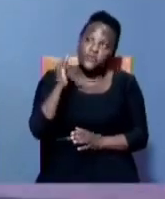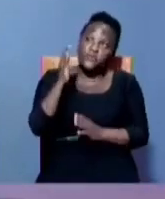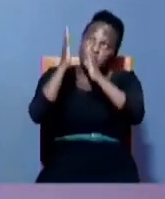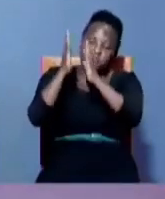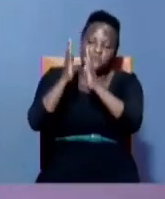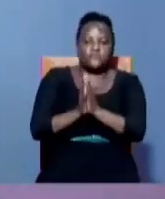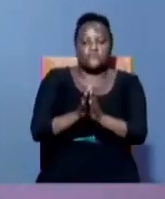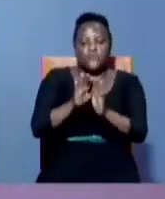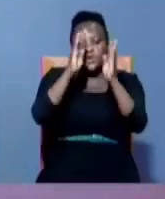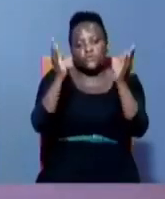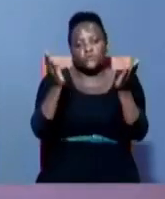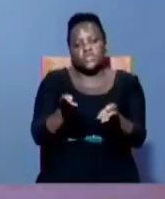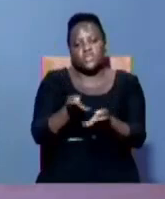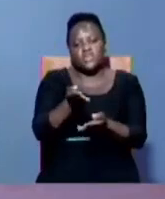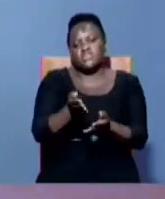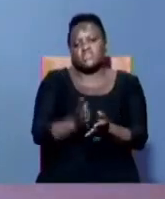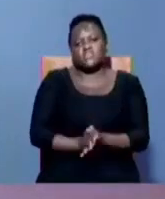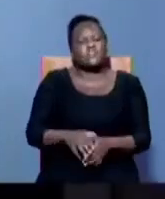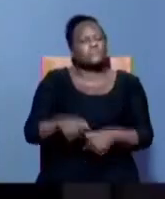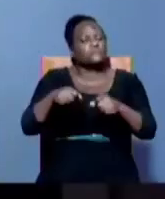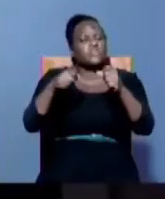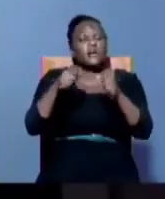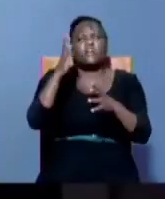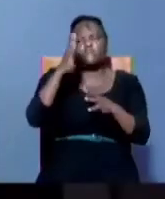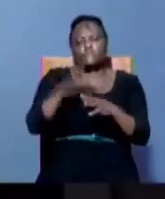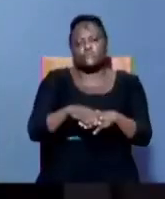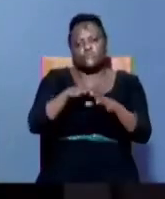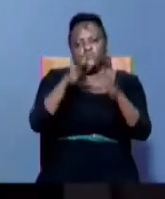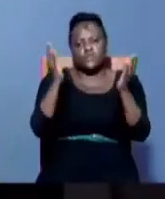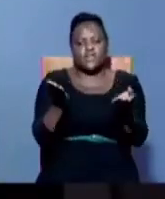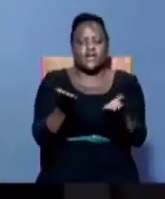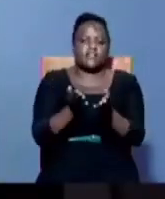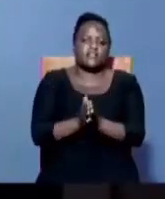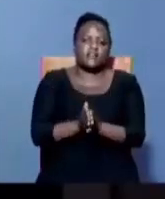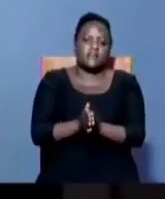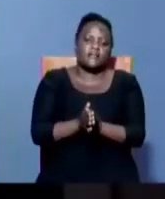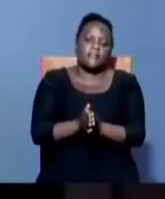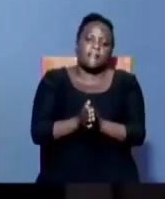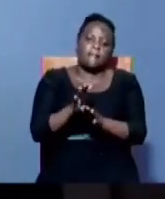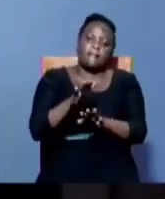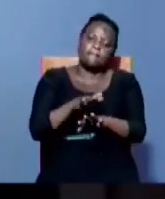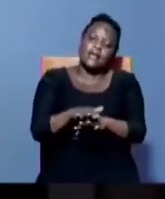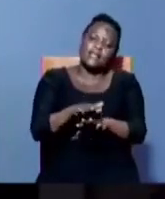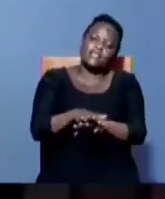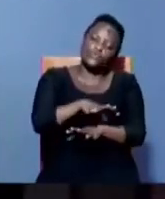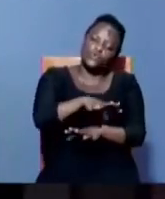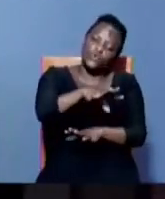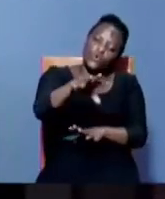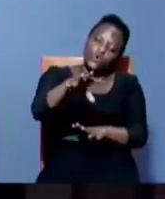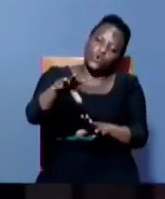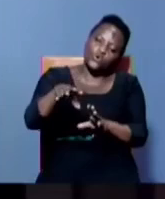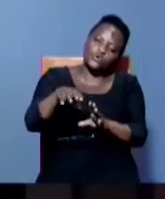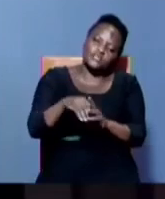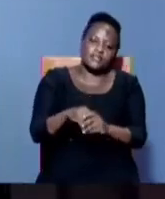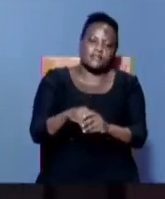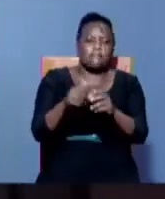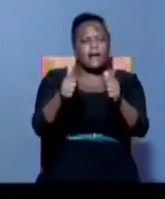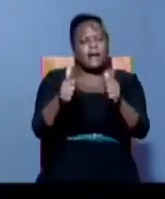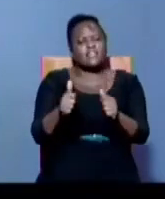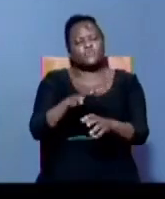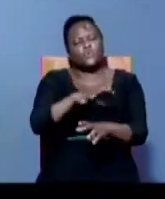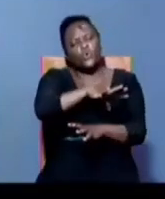Mungu duniani. Maagizo yote kwa Israeli yalitokea hapo. Hiyo ni administrative